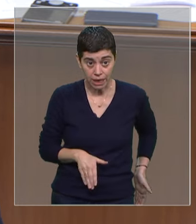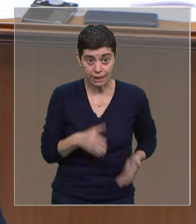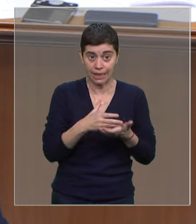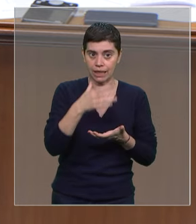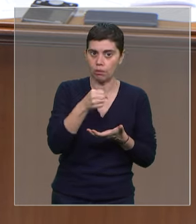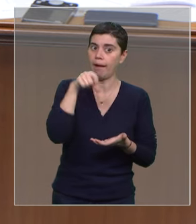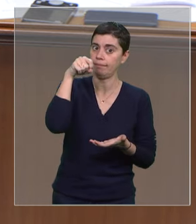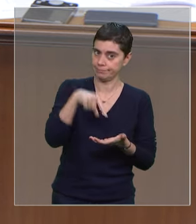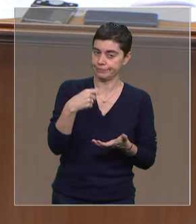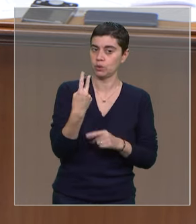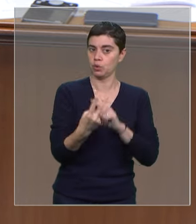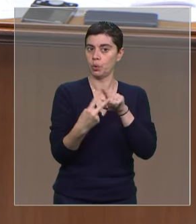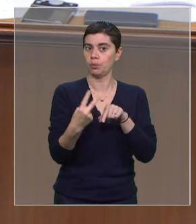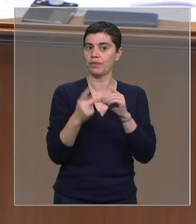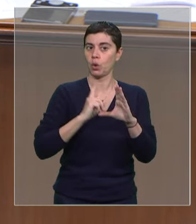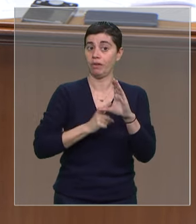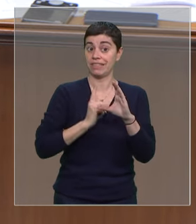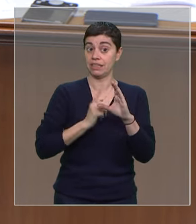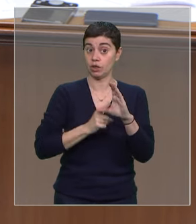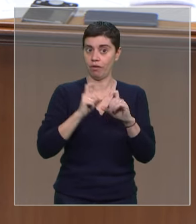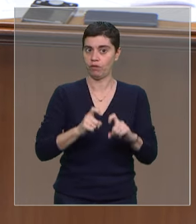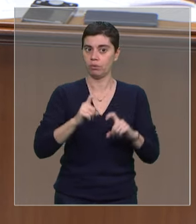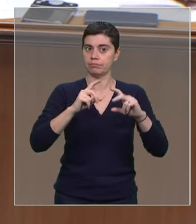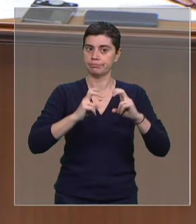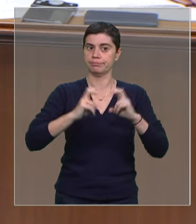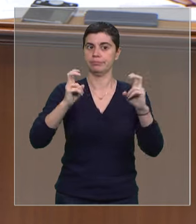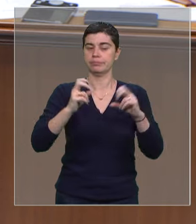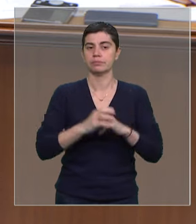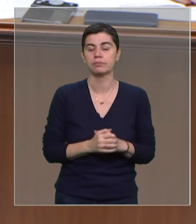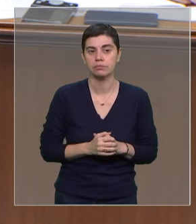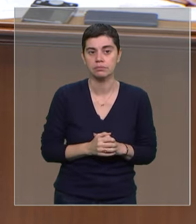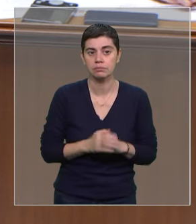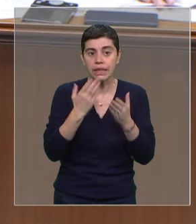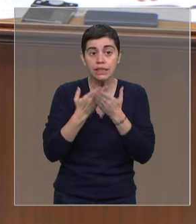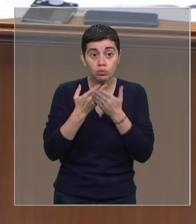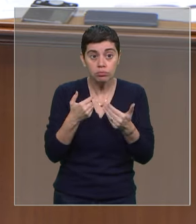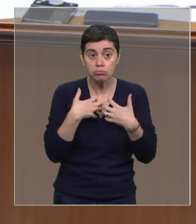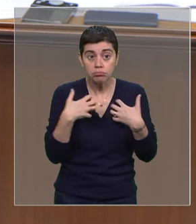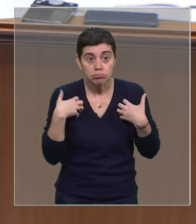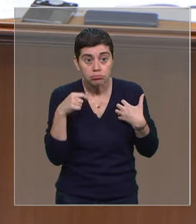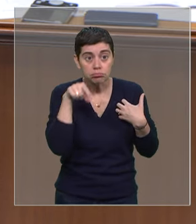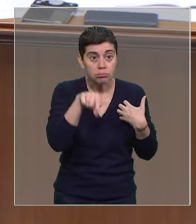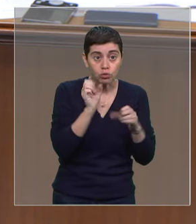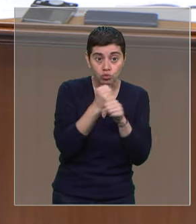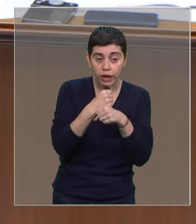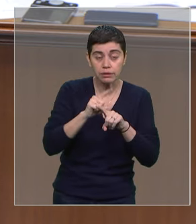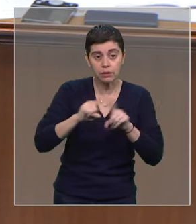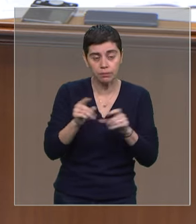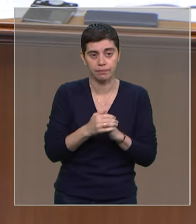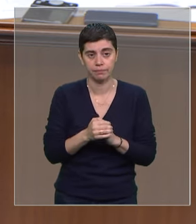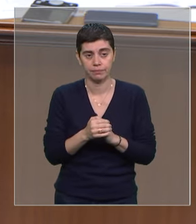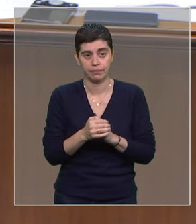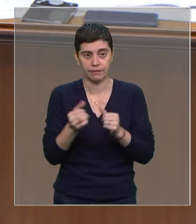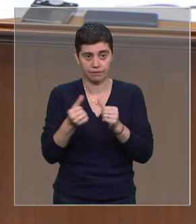précisément nécessaire de revoir à la hausse ce coefficient géographique. Cette étude n'est pas une étude secrète, c'est précisément après nos